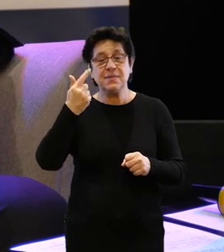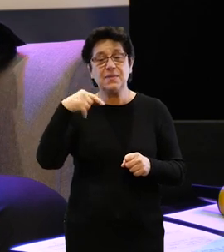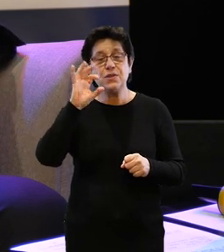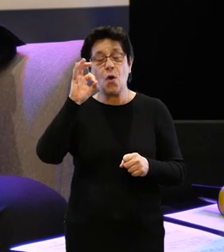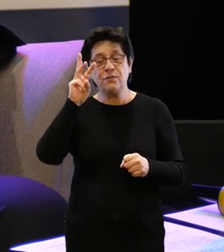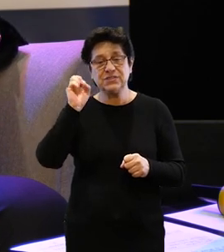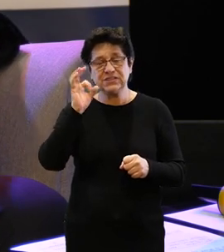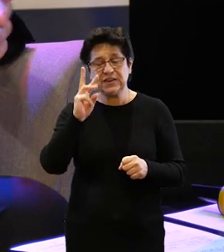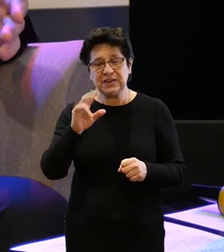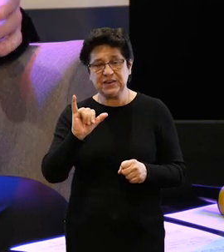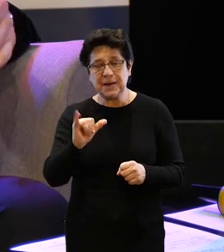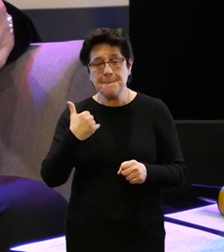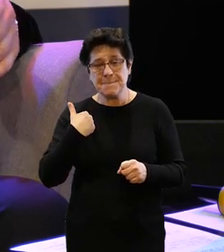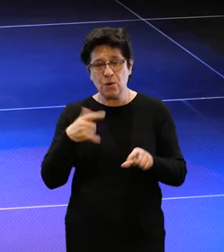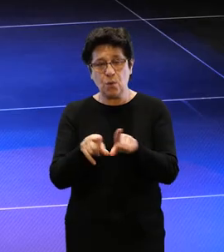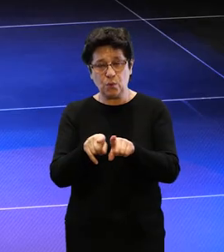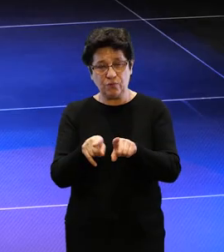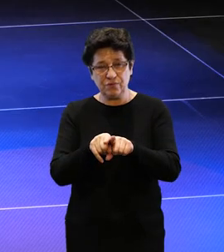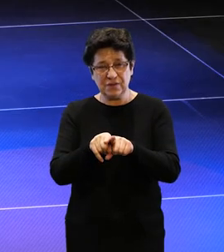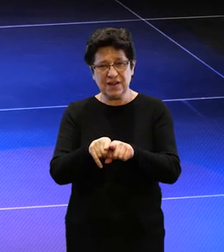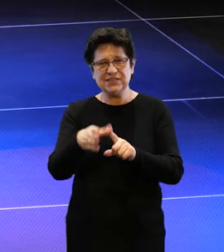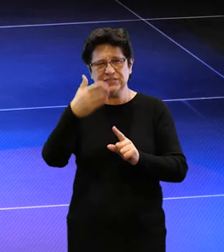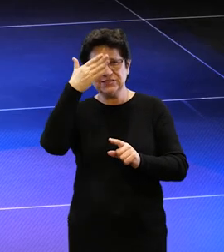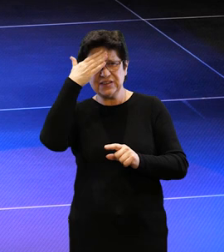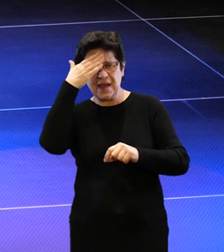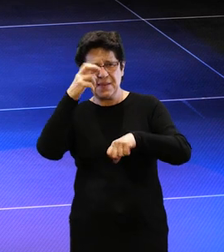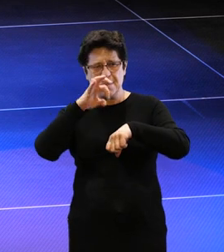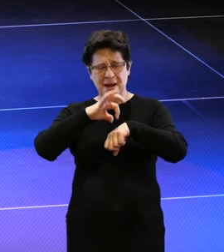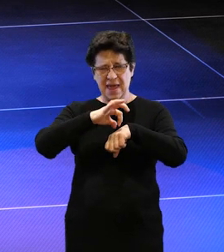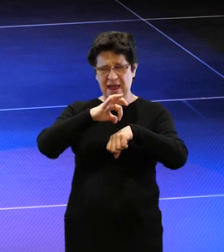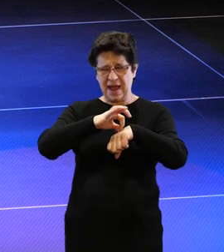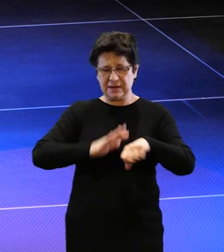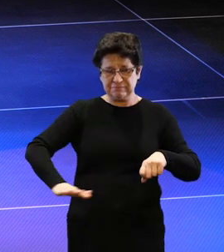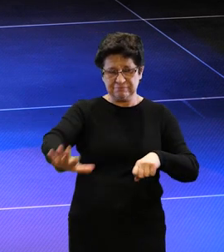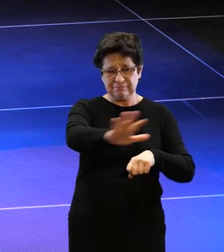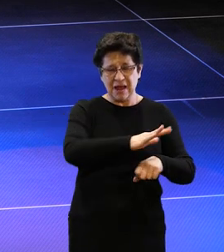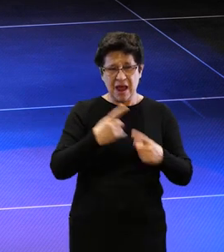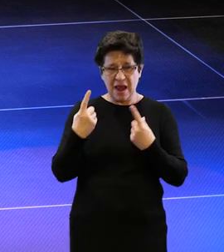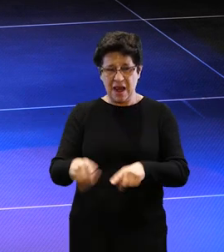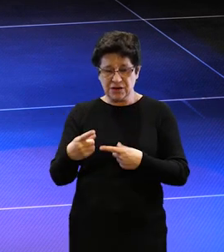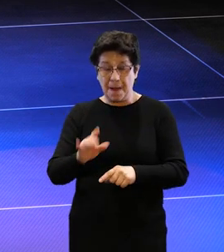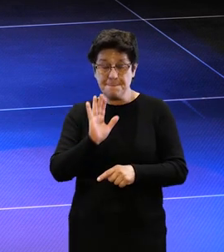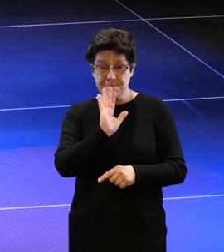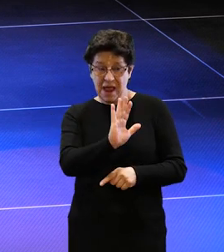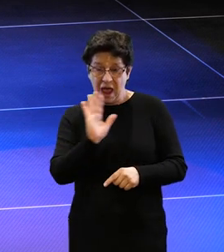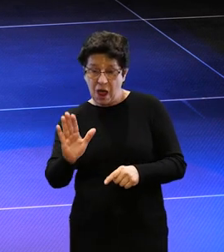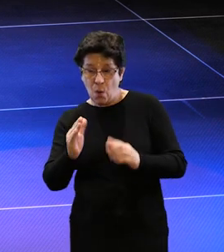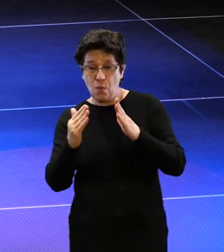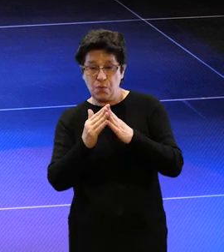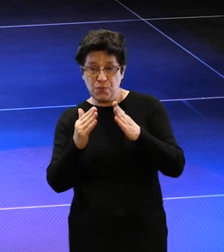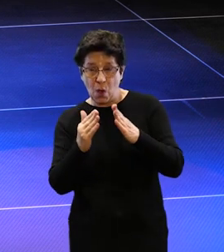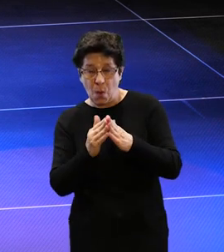również był był powiedzmy znanym lekarzem na terenie Leszna miał swój dom na ulicy